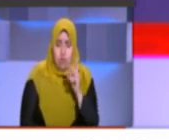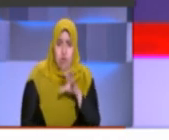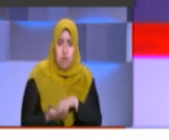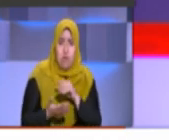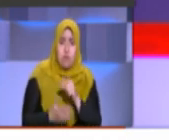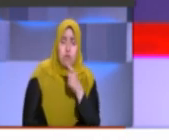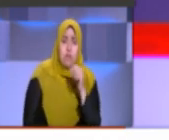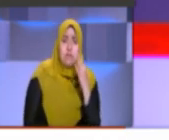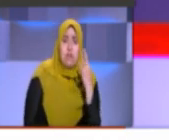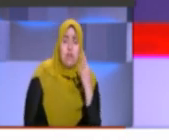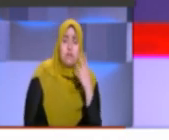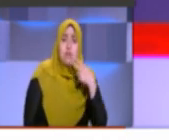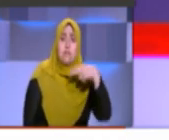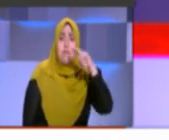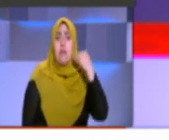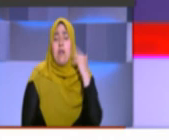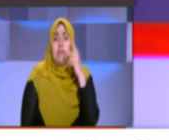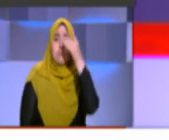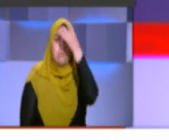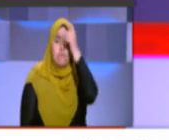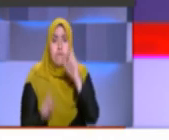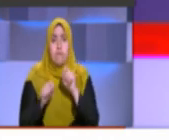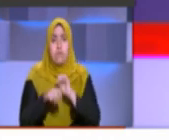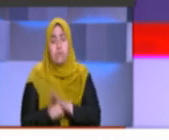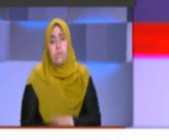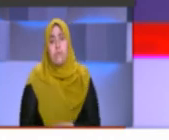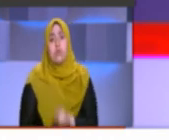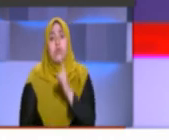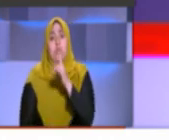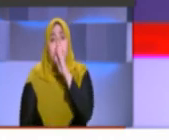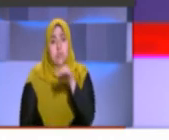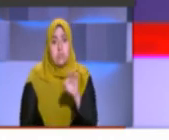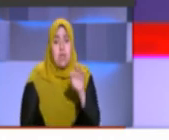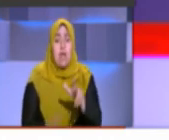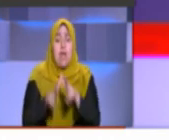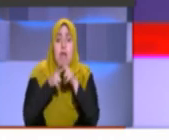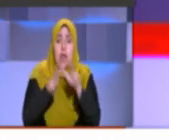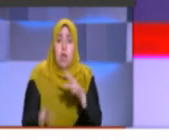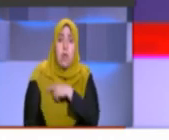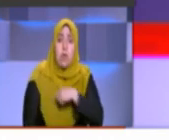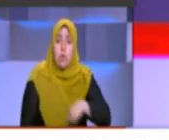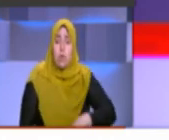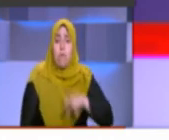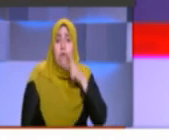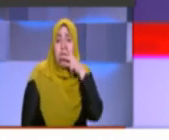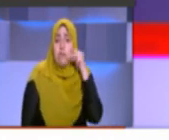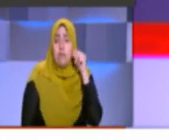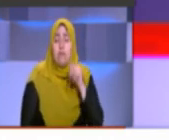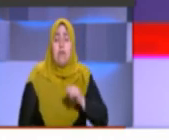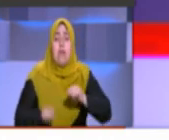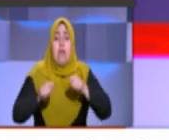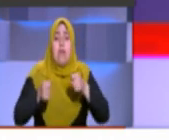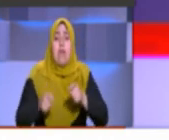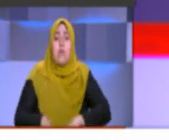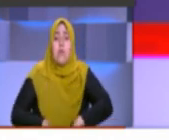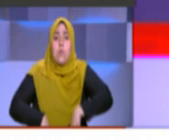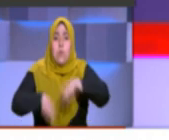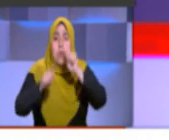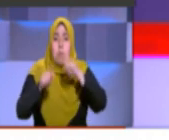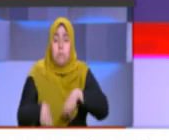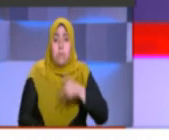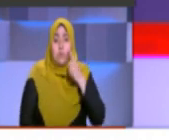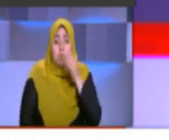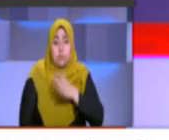منحنى الإصابات بفيروس كورونا، وفي العاشر من مارس أعلنت الحكومة الإيطالية حالة الإغلاق العام. وبمجرد